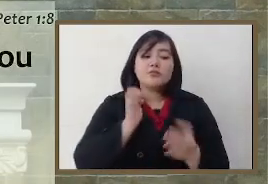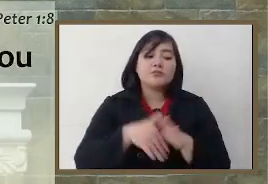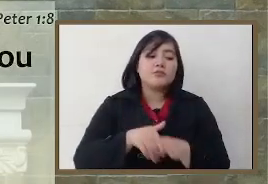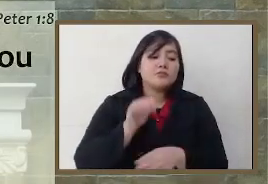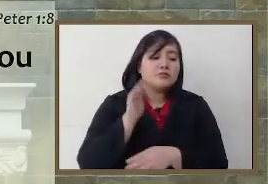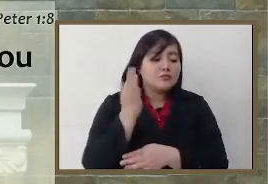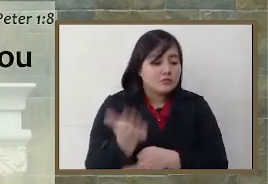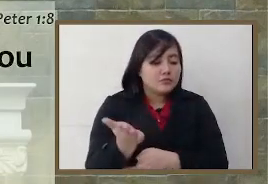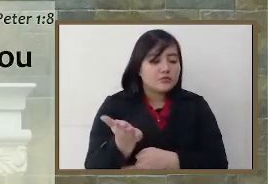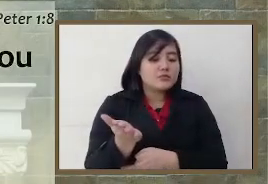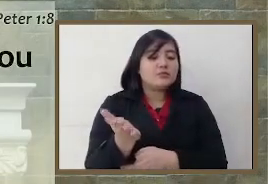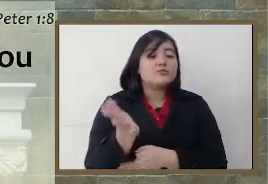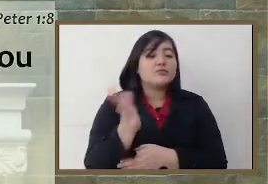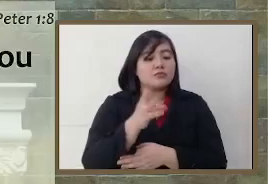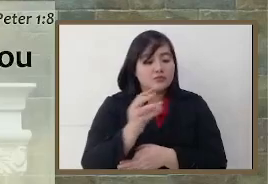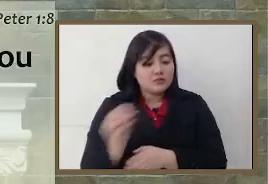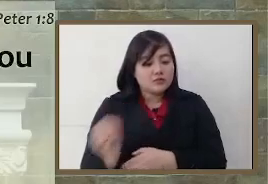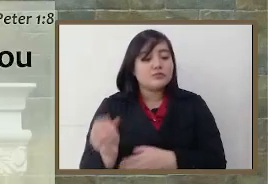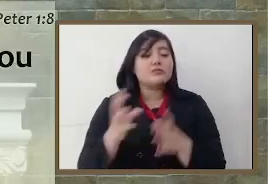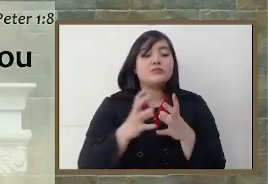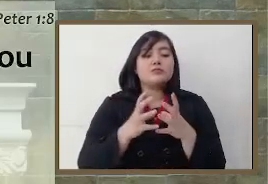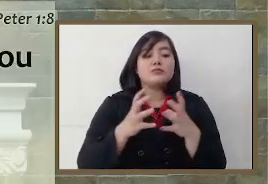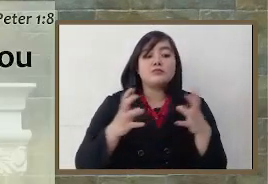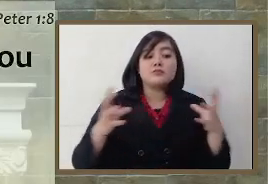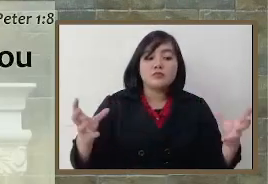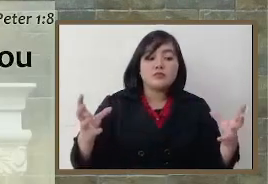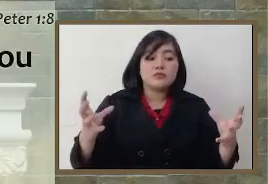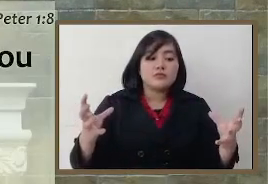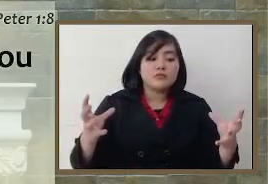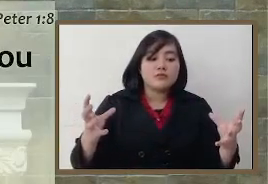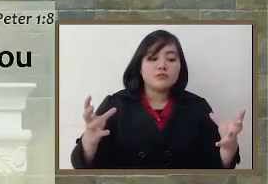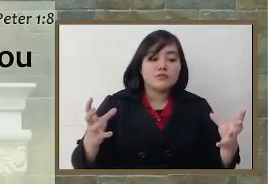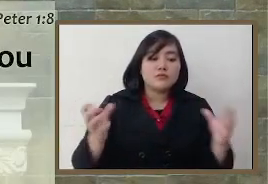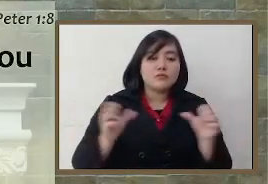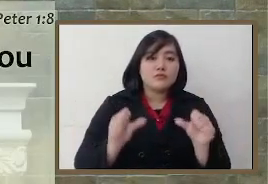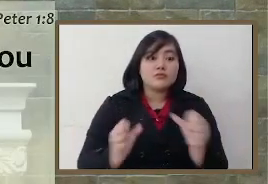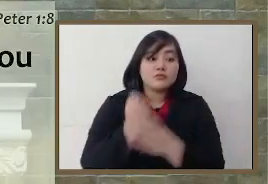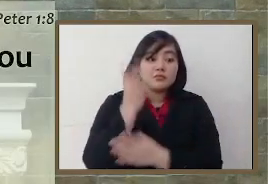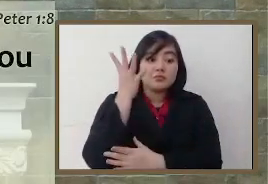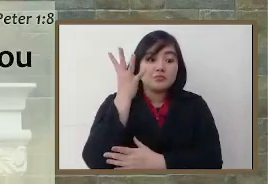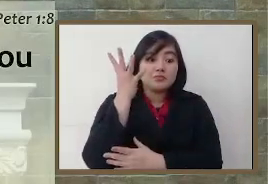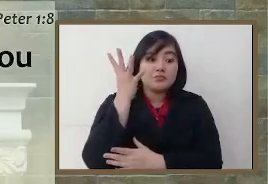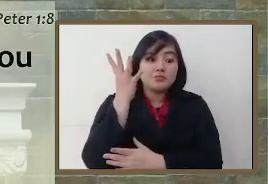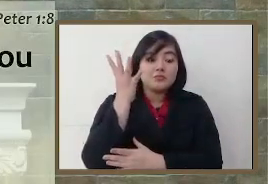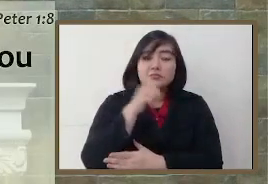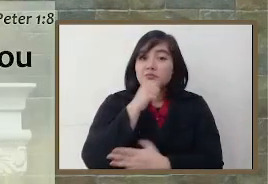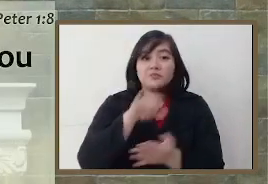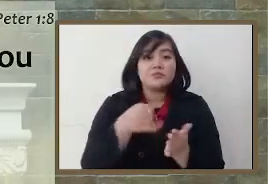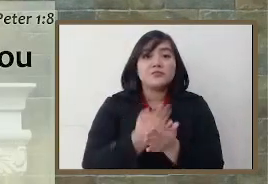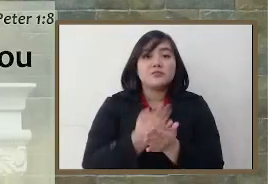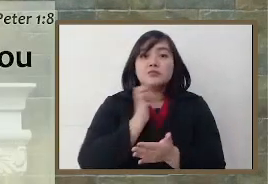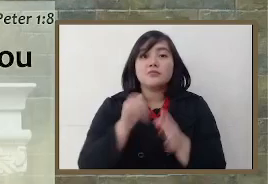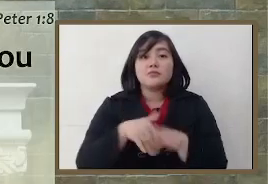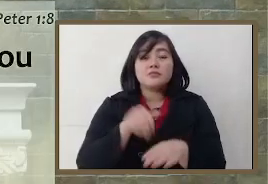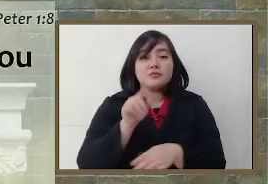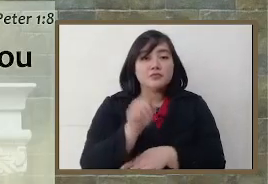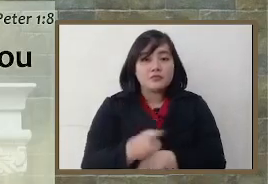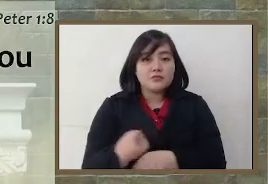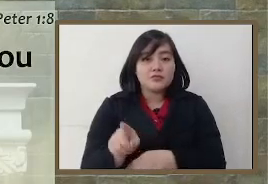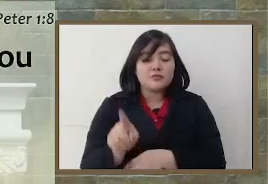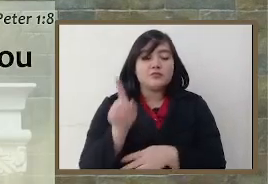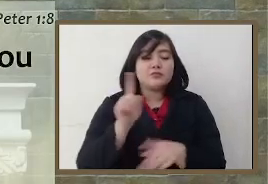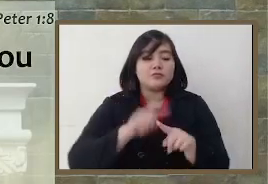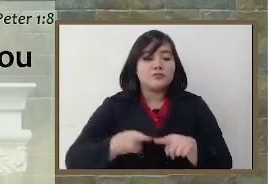in you and abound, notice that, not just be in you, but the Bible